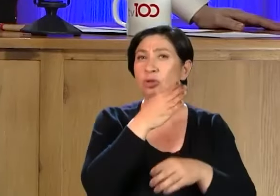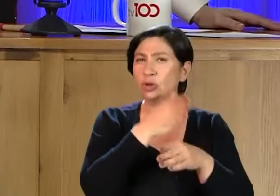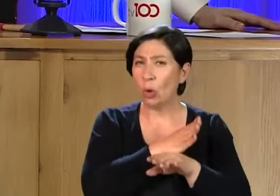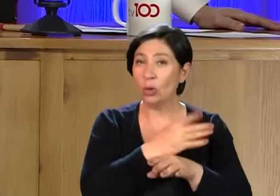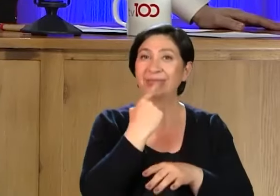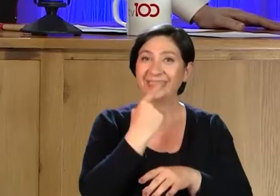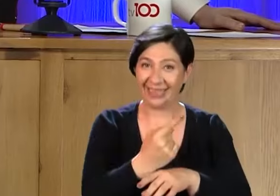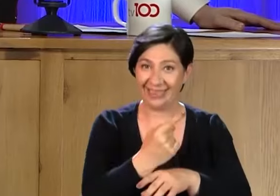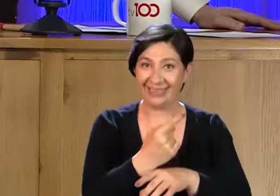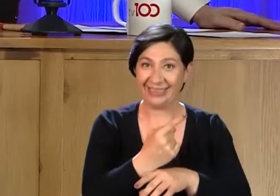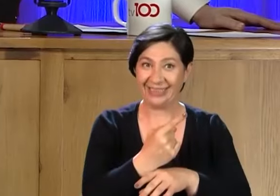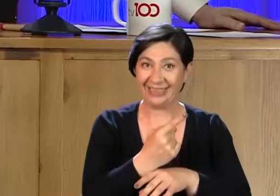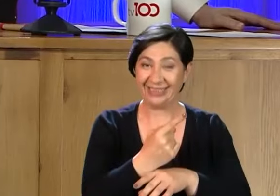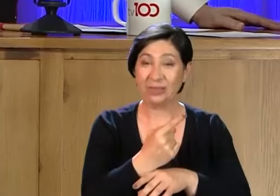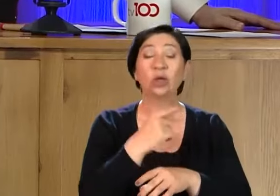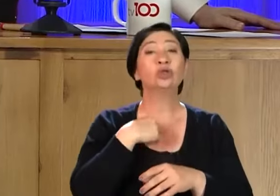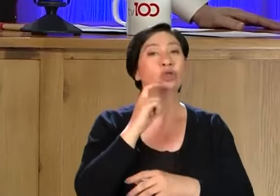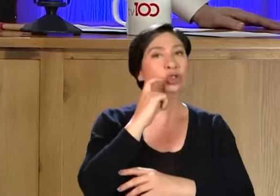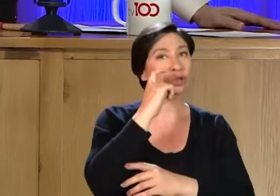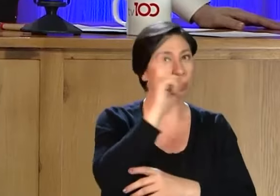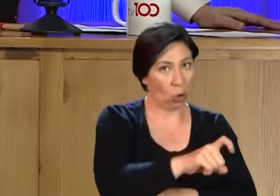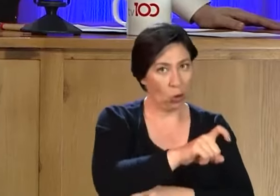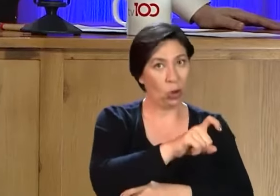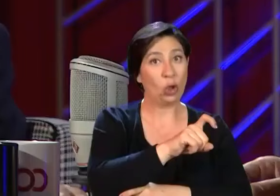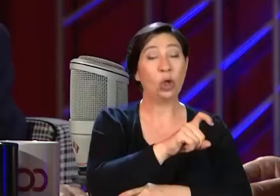Doğruluk derseniz soruyu soracağım.